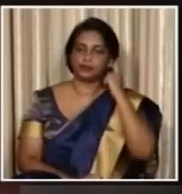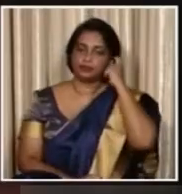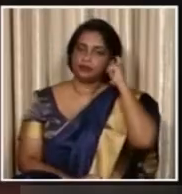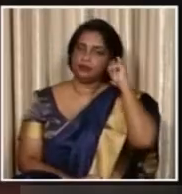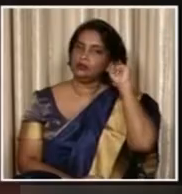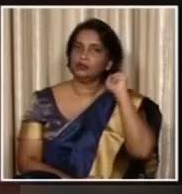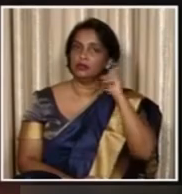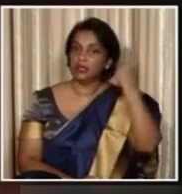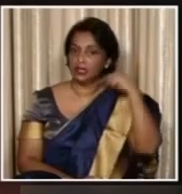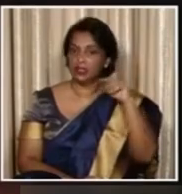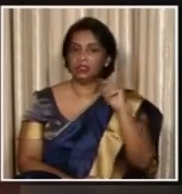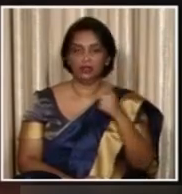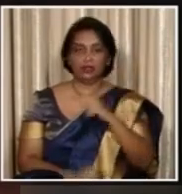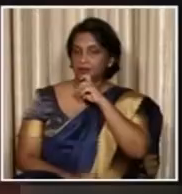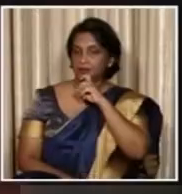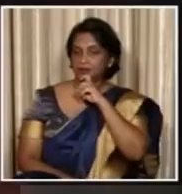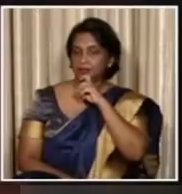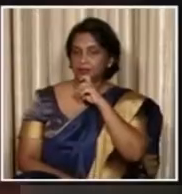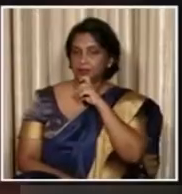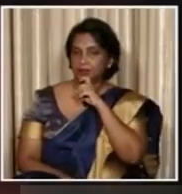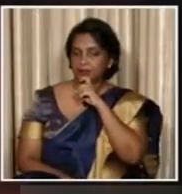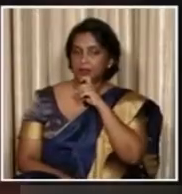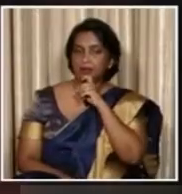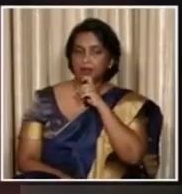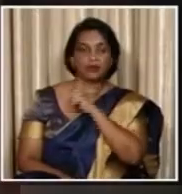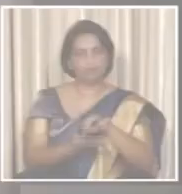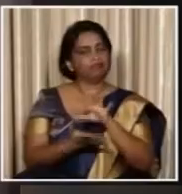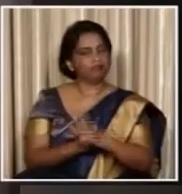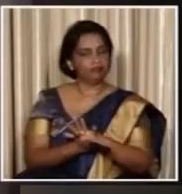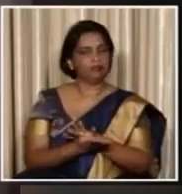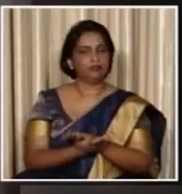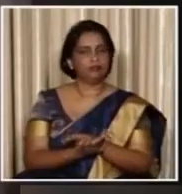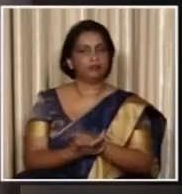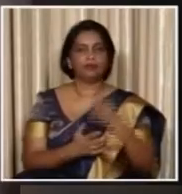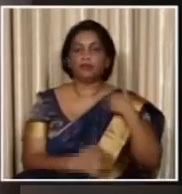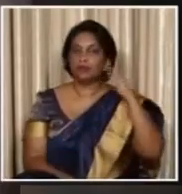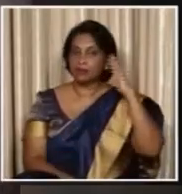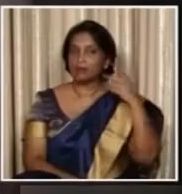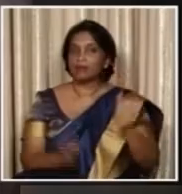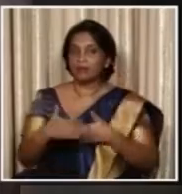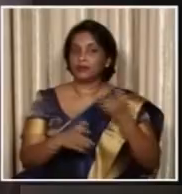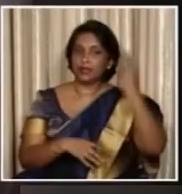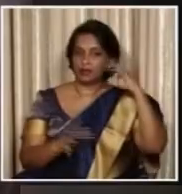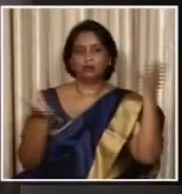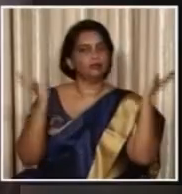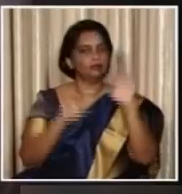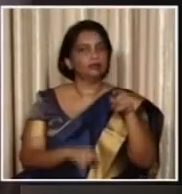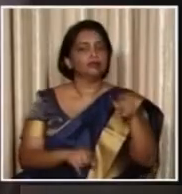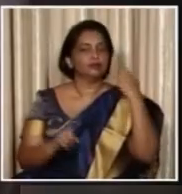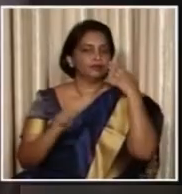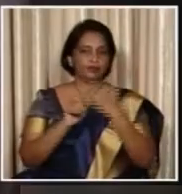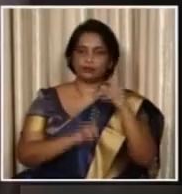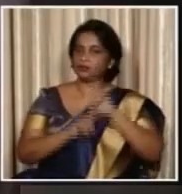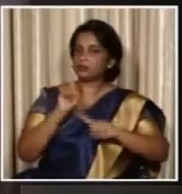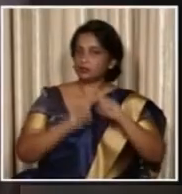ඊයේ ලබා දුන්නු ශ්‍රේෂ්ඨාධිකරණයේ ඉන්ටරිම් ඉන්ජන්ක්ෂන් එක ගැන විශේෂයෙන්ම කැබිනට් එකත් ඊ රැස් වෙලා මේ ගැන සාකච්ඡා